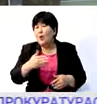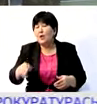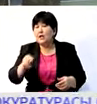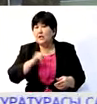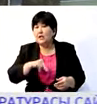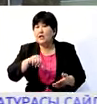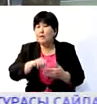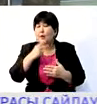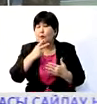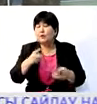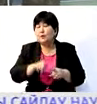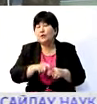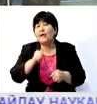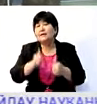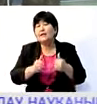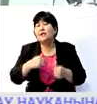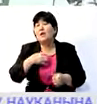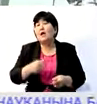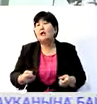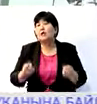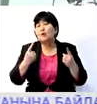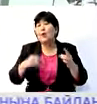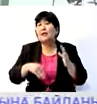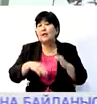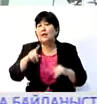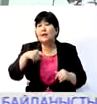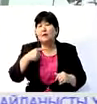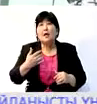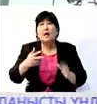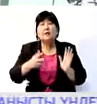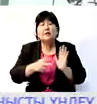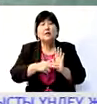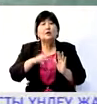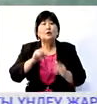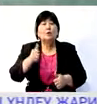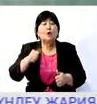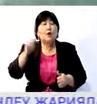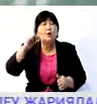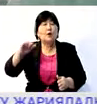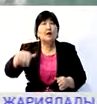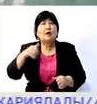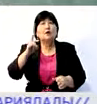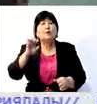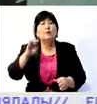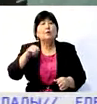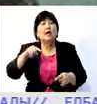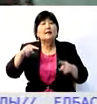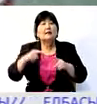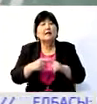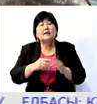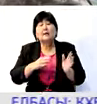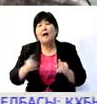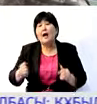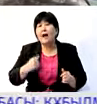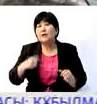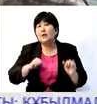еңбегін көрсетуде мұндай сайыстардың маңыздылы жоғары екендігін атап өтті. Ал 8 турда сынға түскен оқушылар алдымен роботты техника кезеңі мен